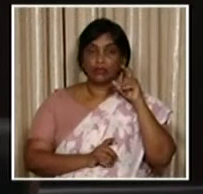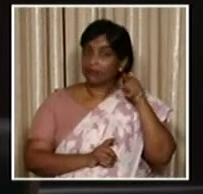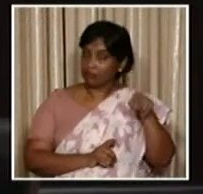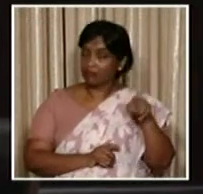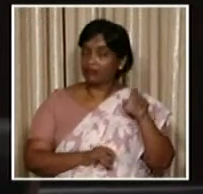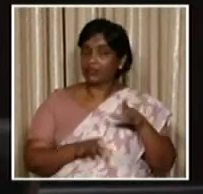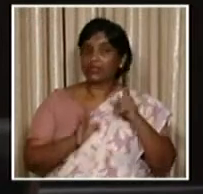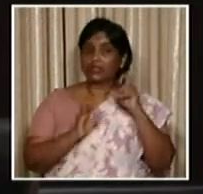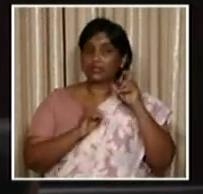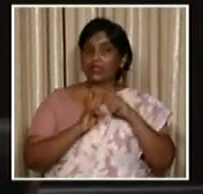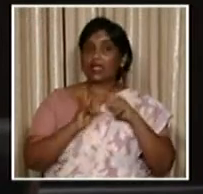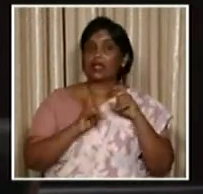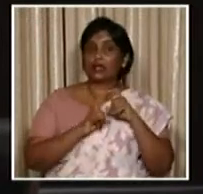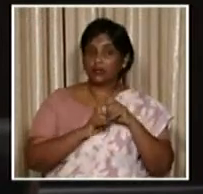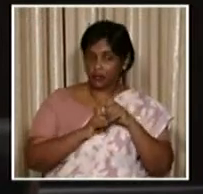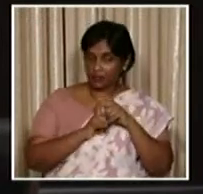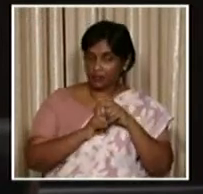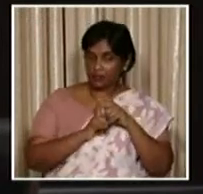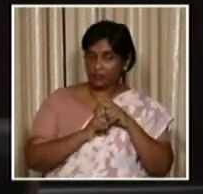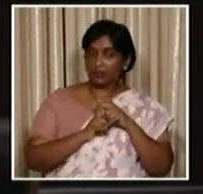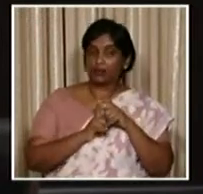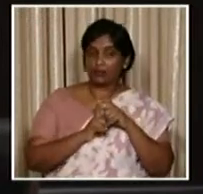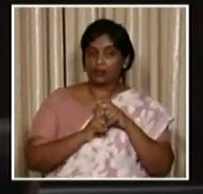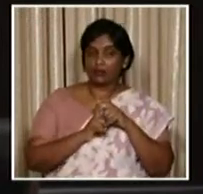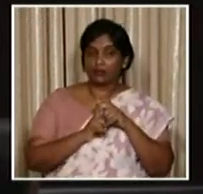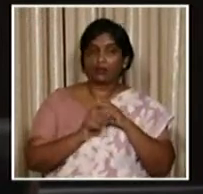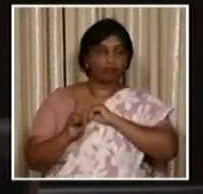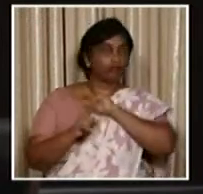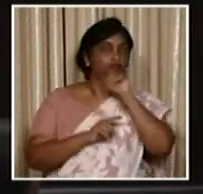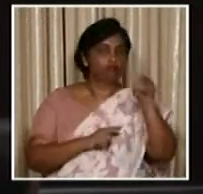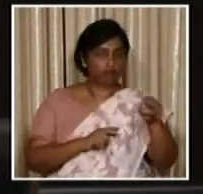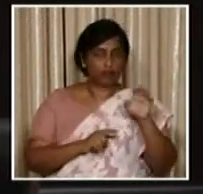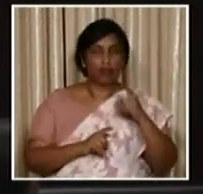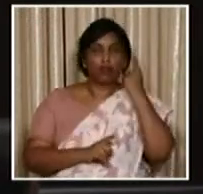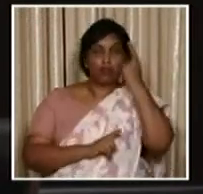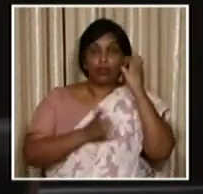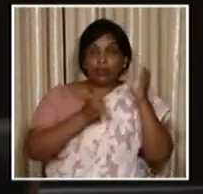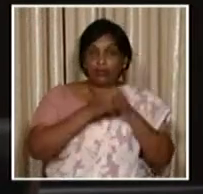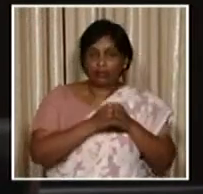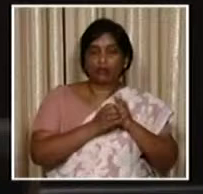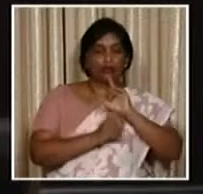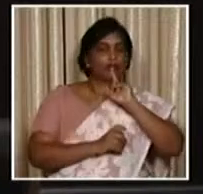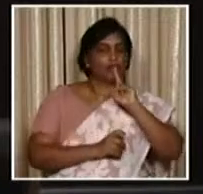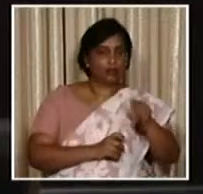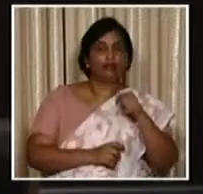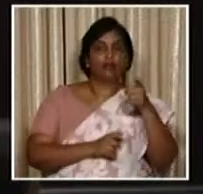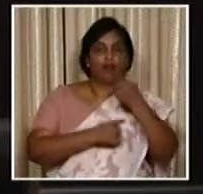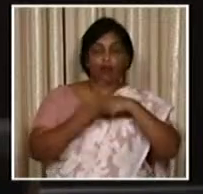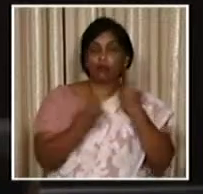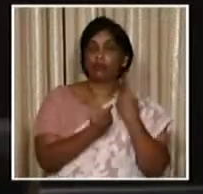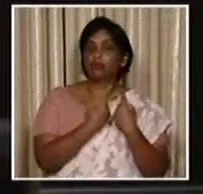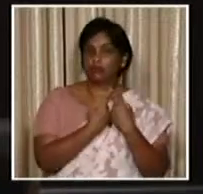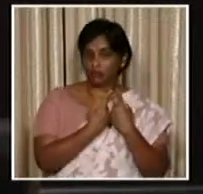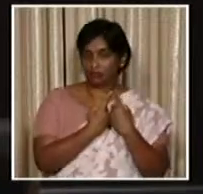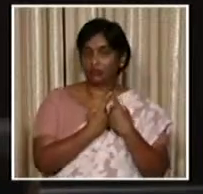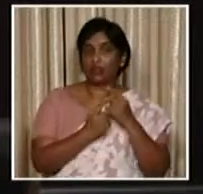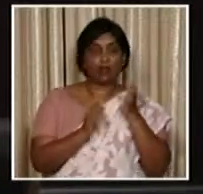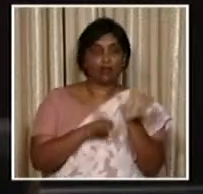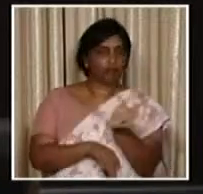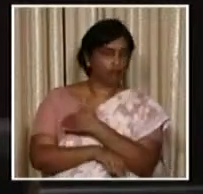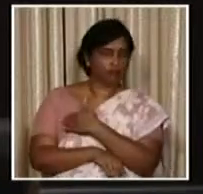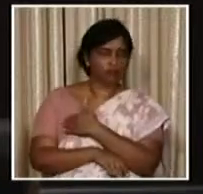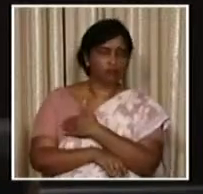වෙද්දි CID එක ඒ වෙද්දි CID එක එතෙන්ට එනවා බුද්ධයන්ස කියනවා මේ ඔපරේෂන් එකෙන් අයින්